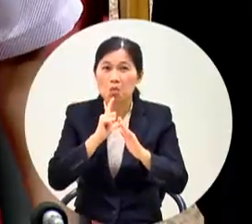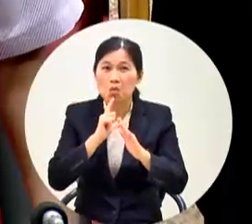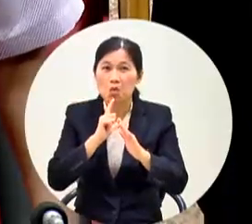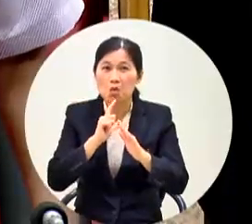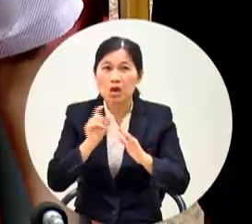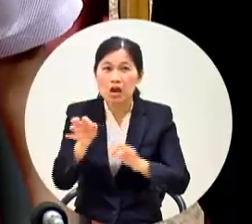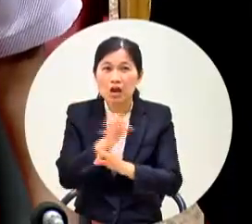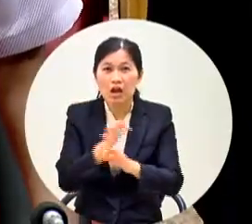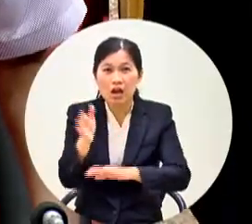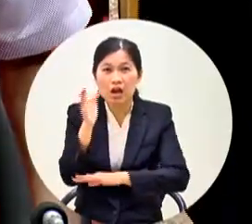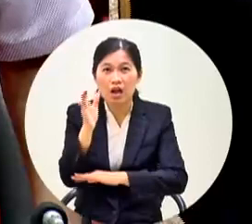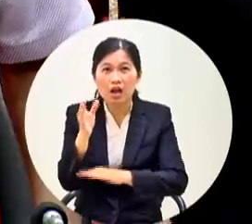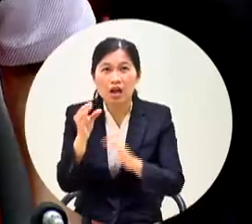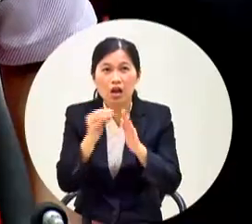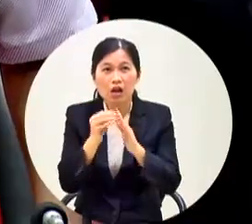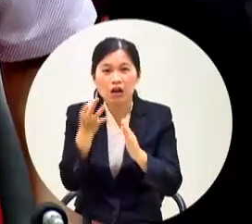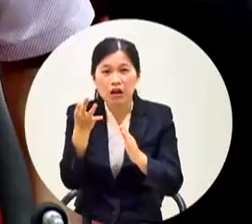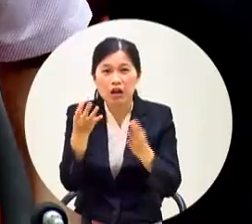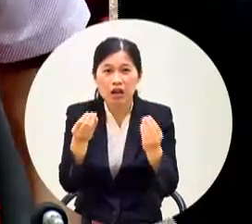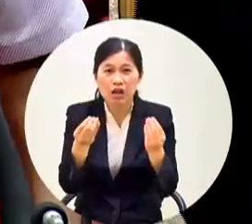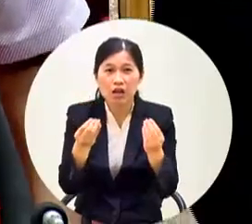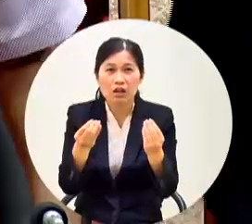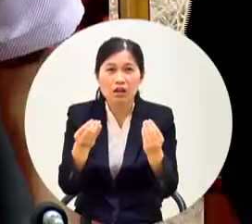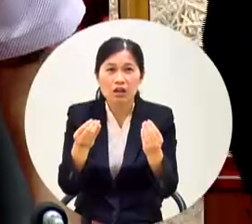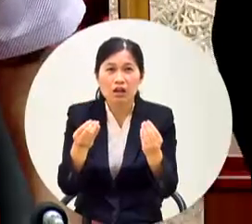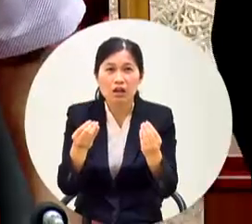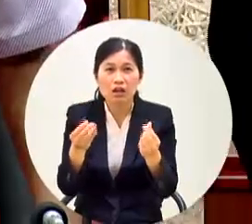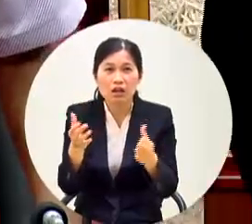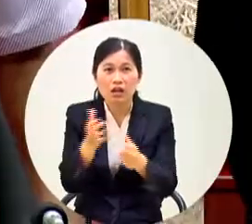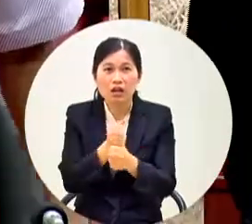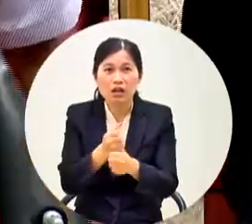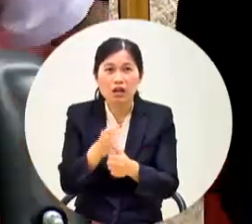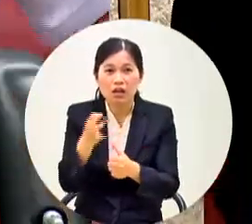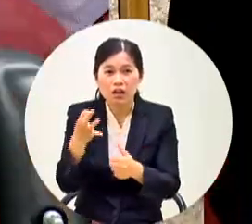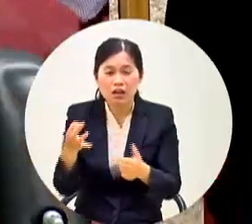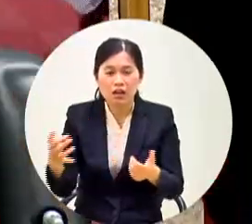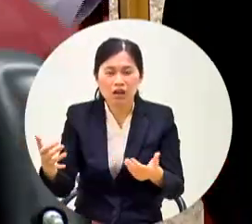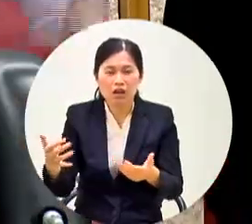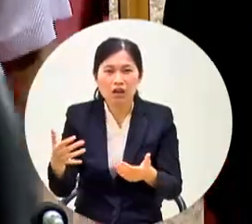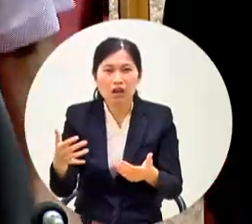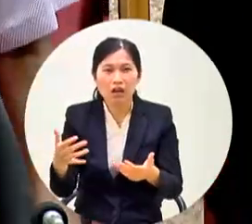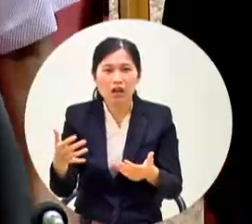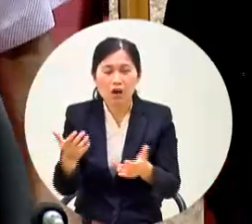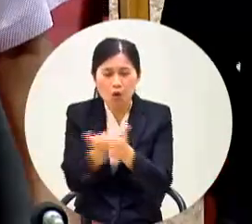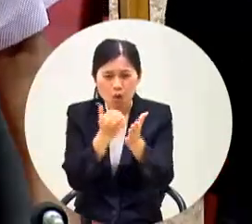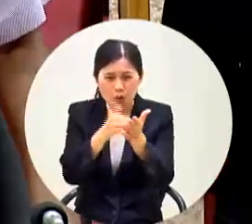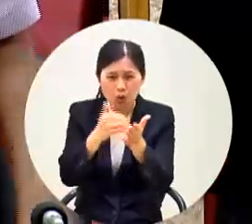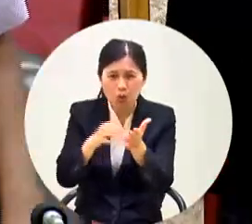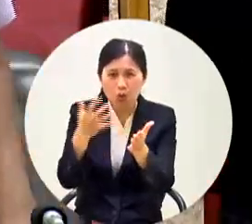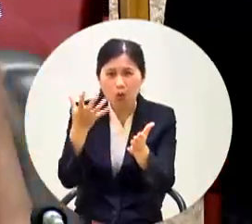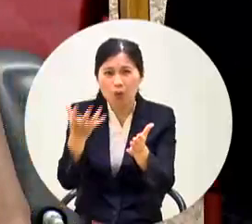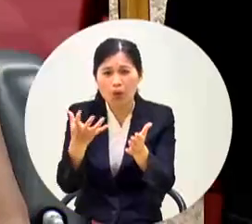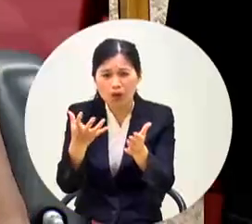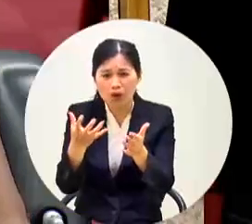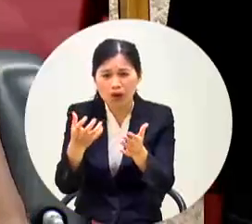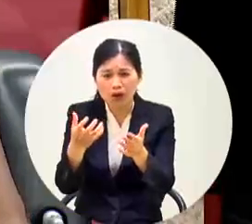钱。统筹款到本预算大笔那么多，切来切